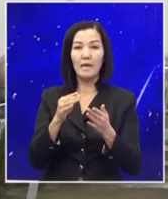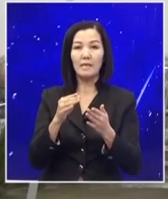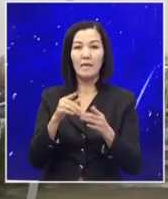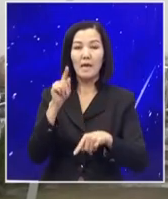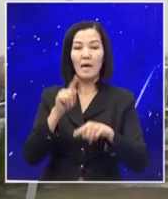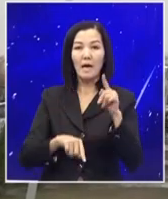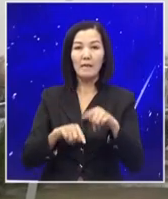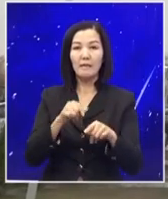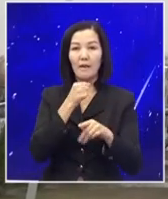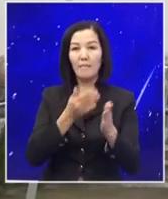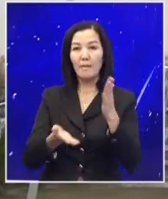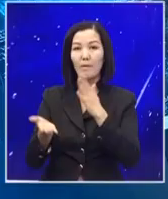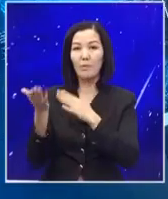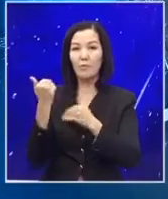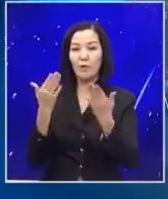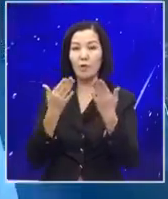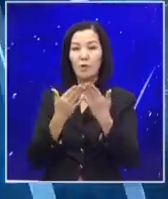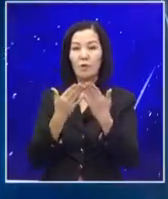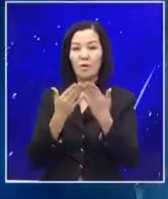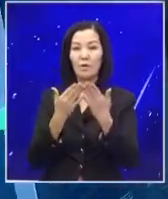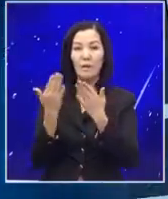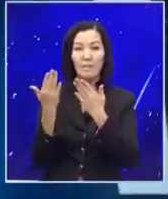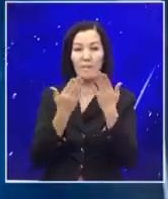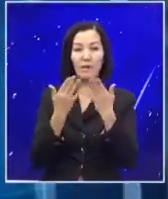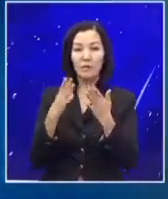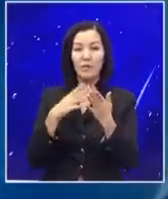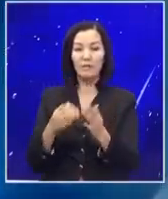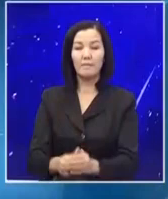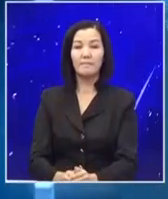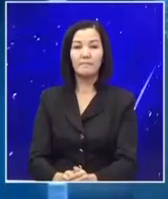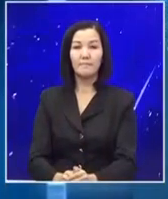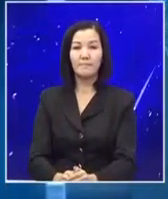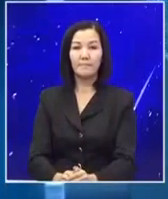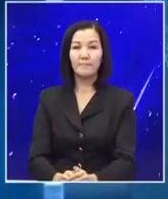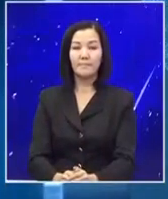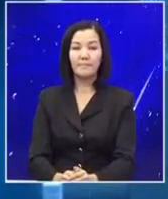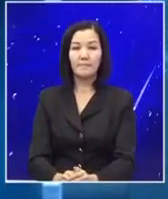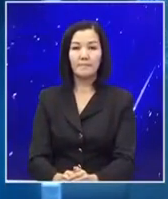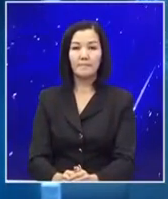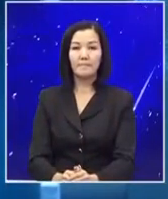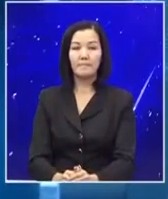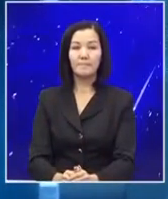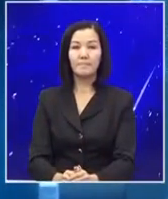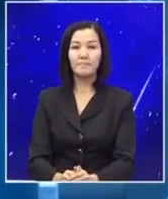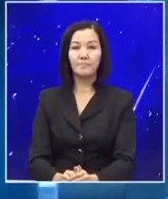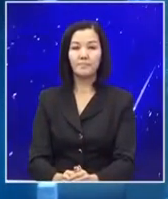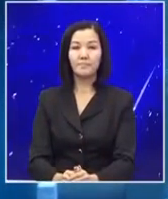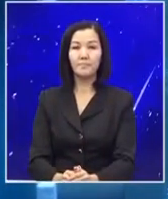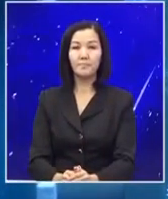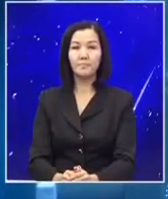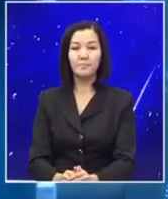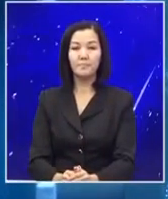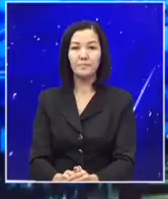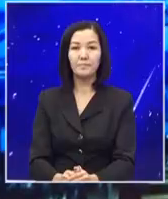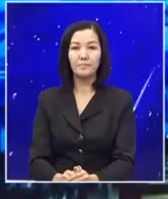рухына Құран бағыштады. Алмат Хамид, Мәди Байбосынов, Ғабит Қабдрахман, Жетісу телеарнасы, Талдықорған.